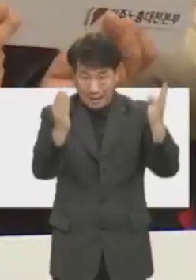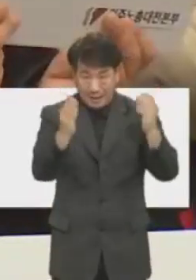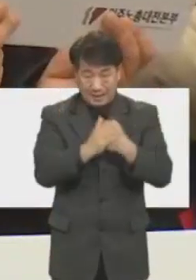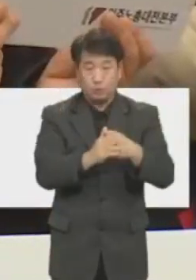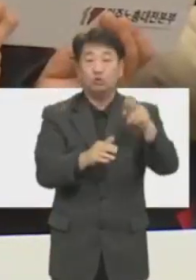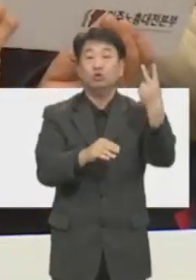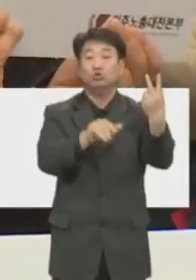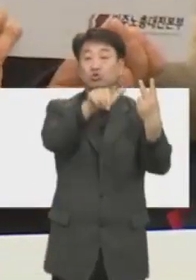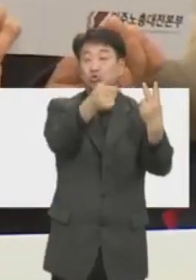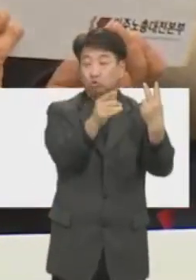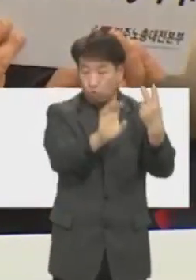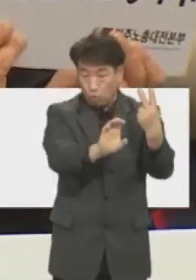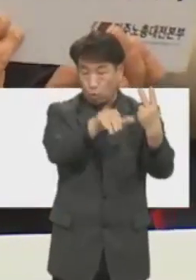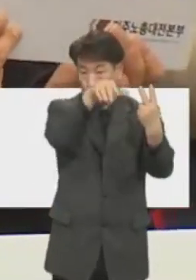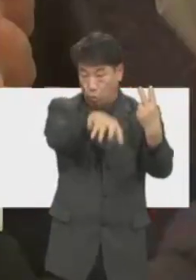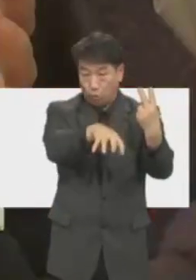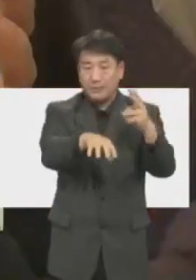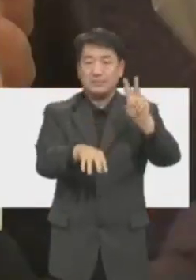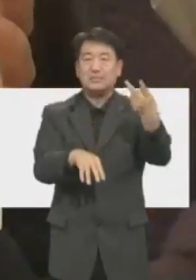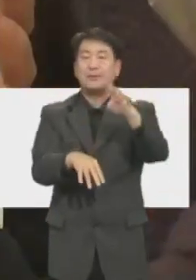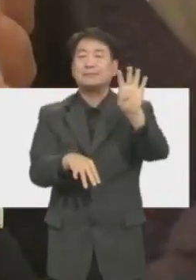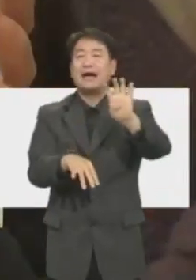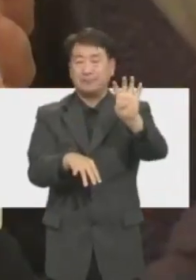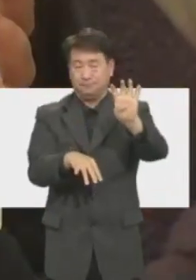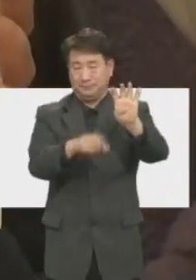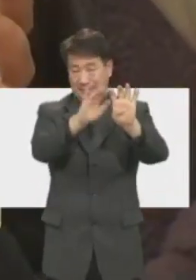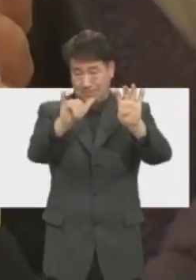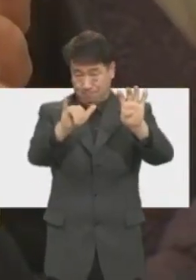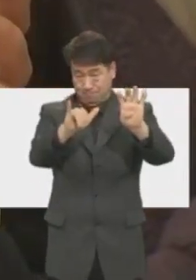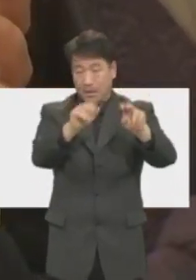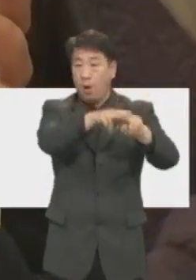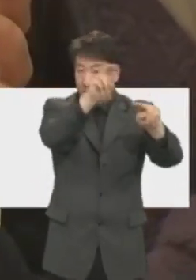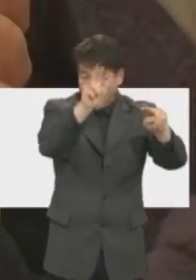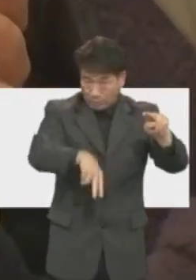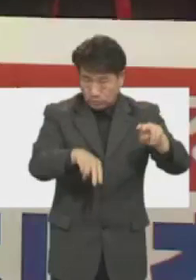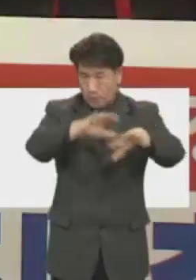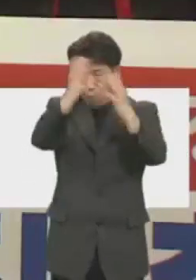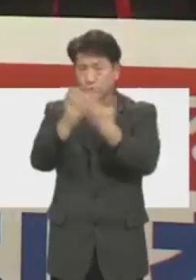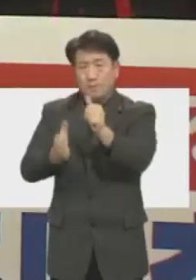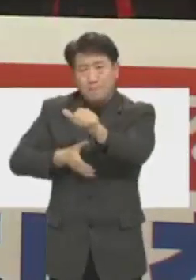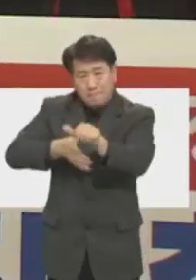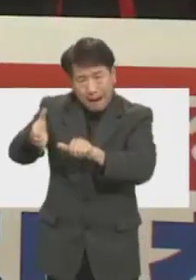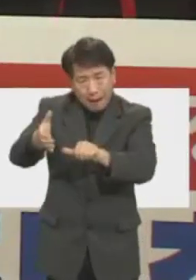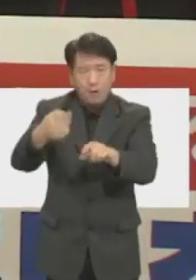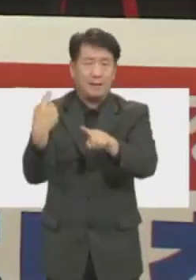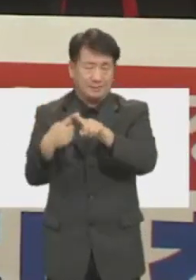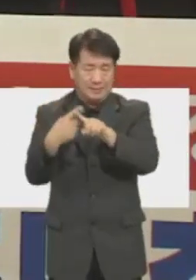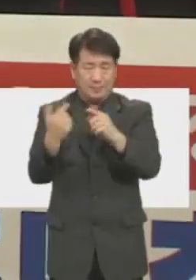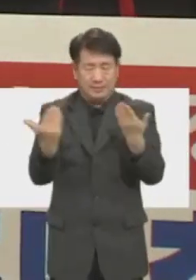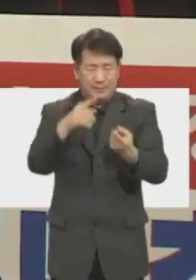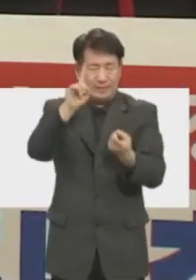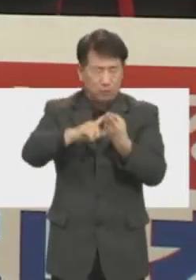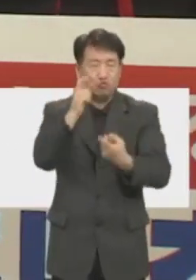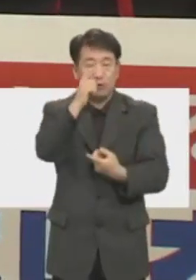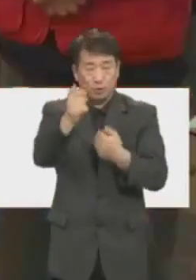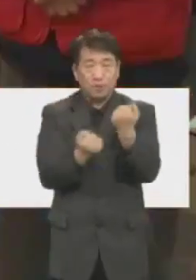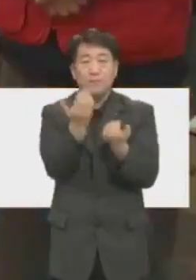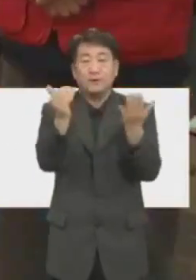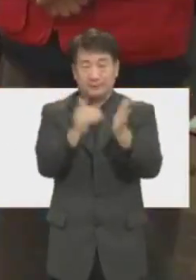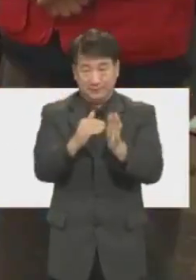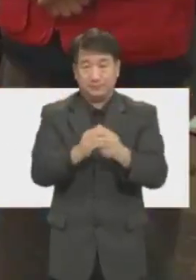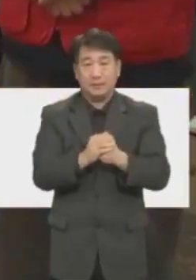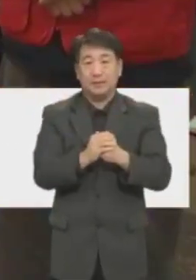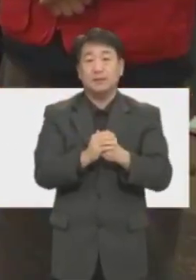두 곳 상담사 240여 명 해고는 집단 학살이라며 고용 승계를 촉구했습니다. 국민은행은 지난